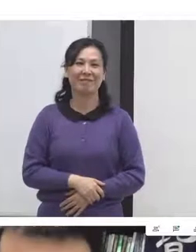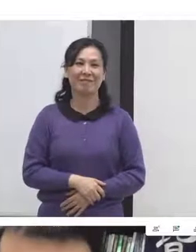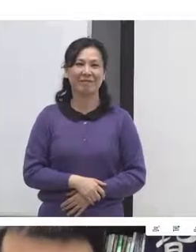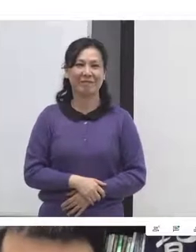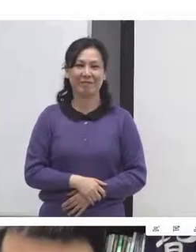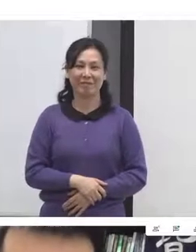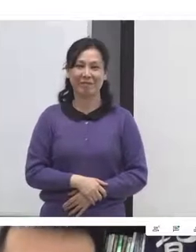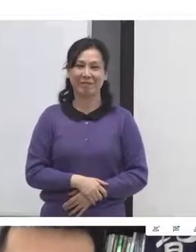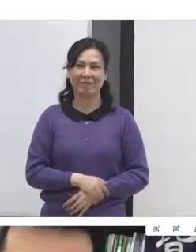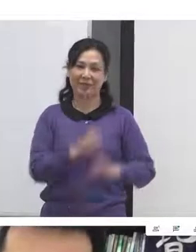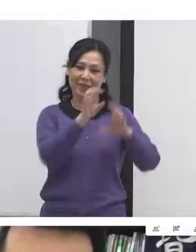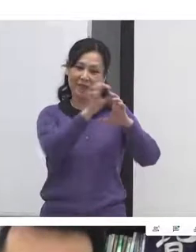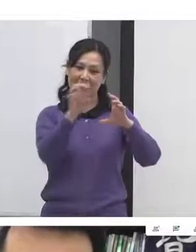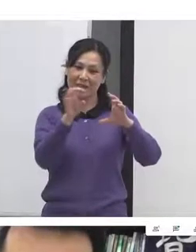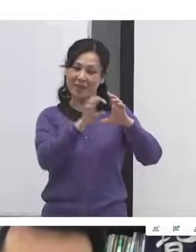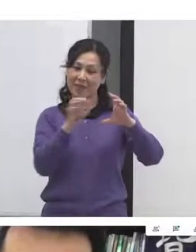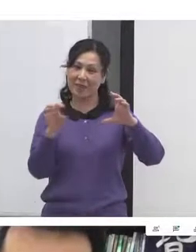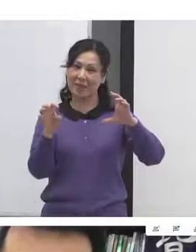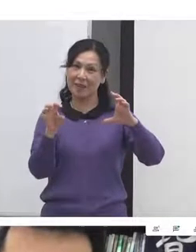仪表板的部分，